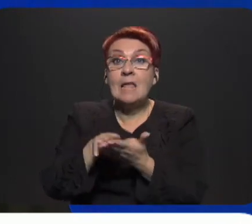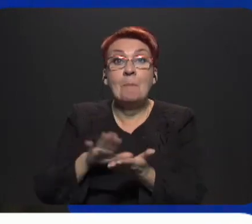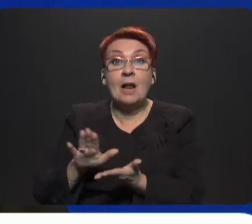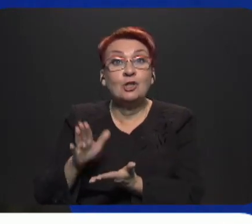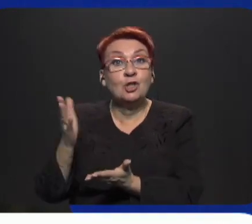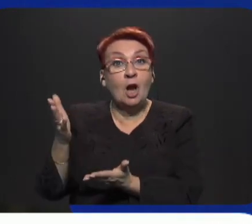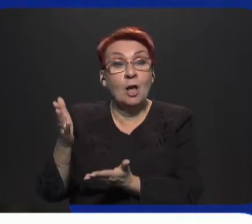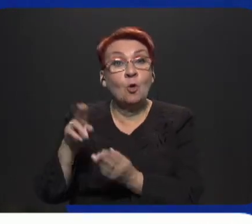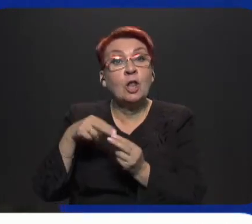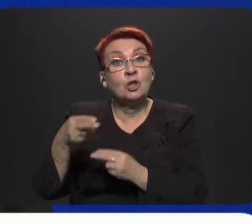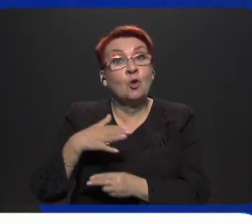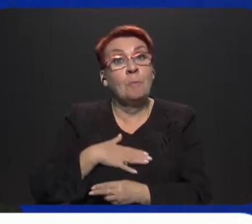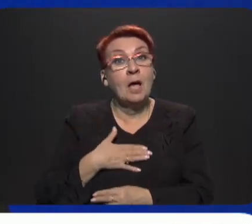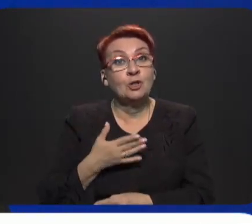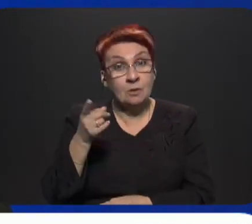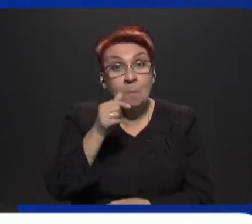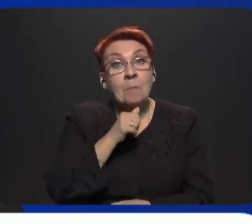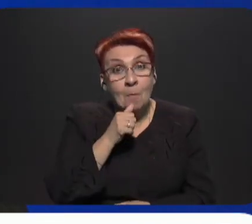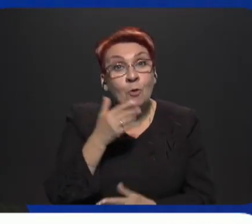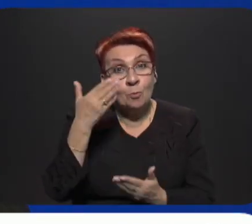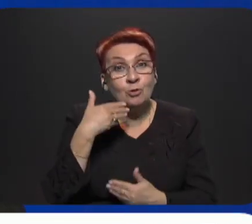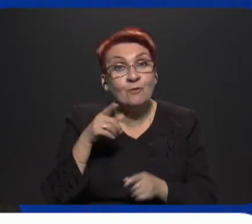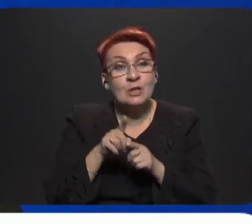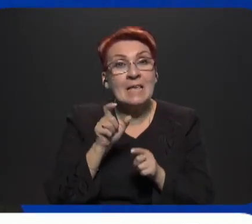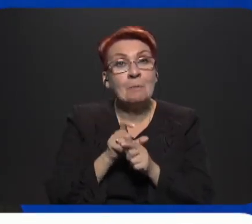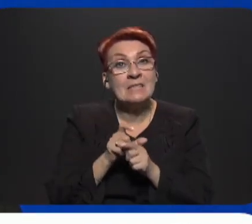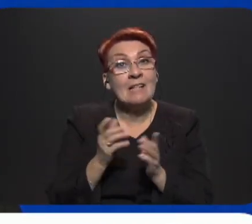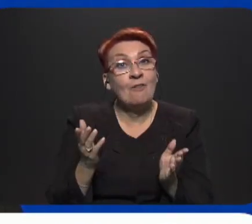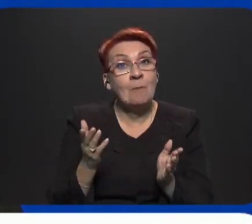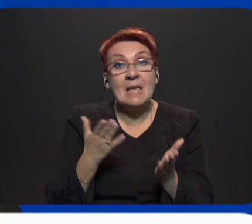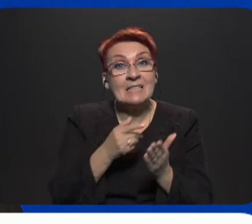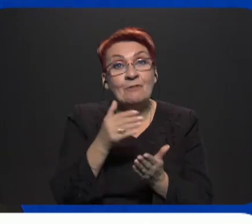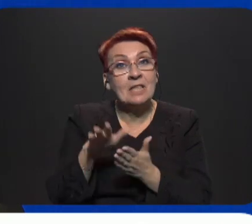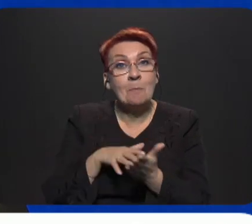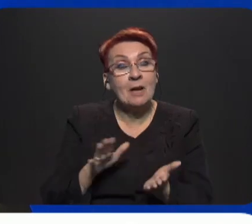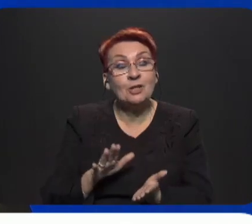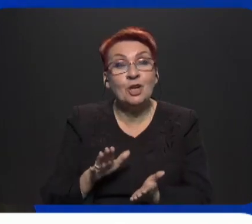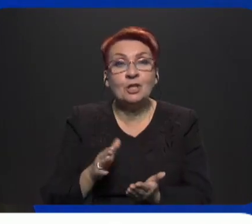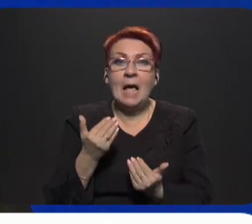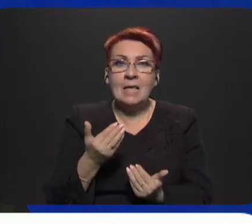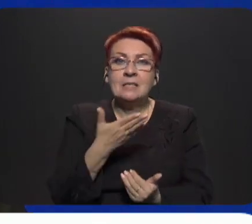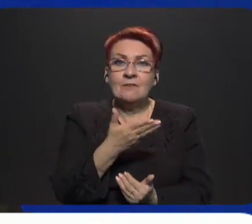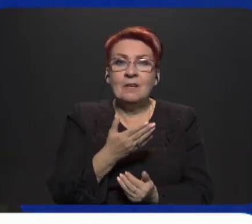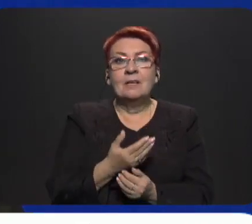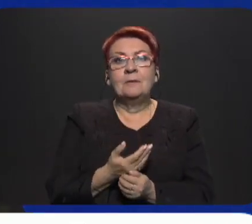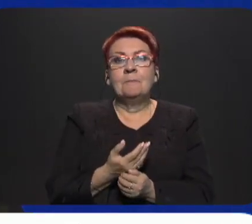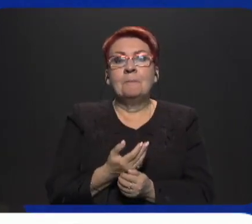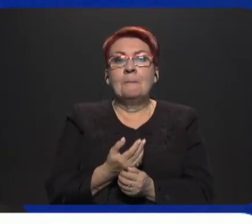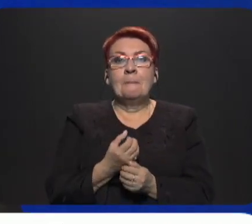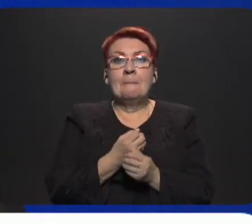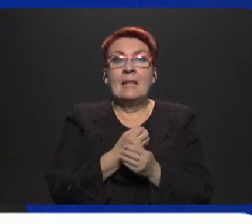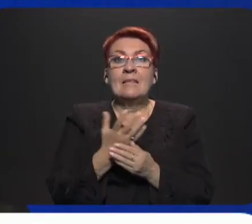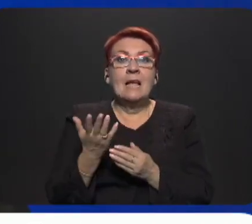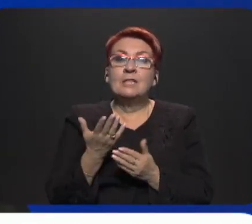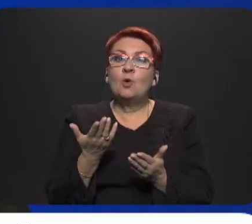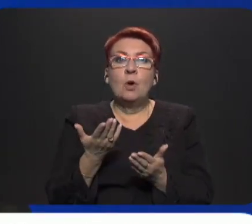своих». Попробуй, прочитай молитву «Отче наш» с такими словами. Но если ты человек не настолько воцерковлен, то